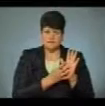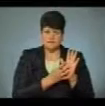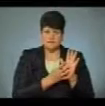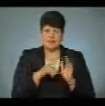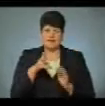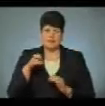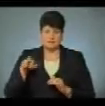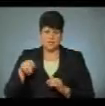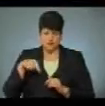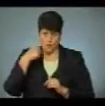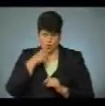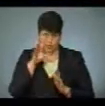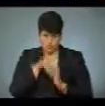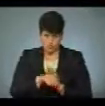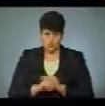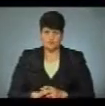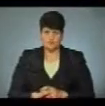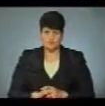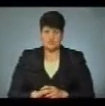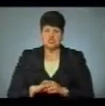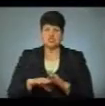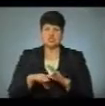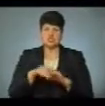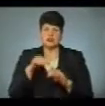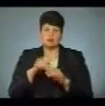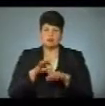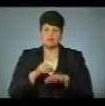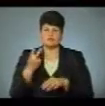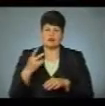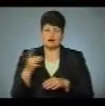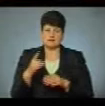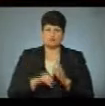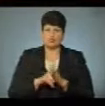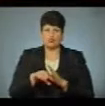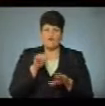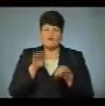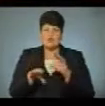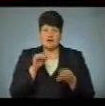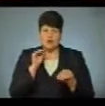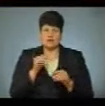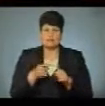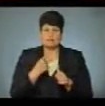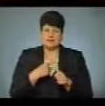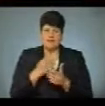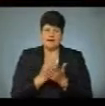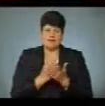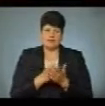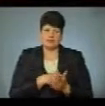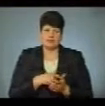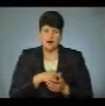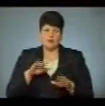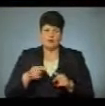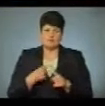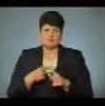19 липня цього року включно. Жеребкування проводять двічі. Спочатку витягують імена кандидатів-мажоритарників, потім назви